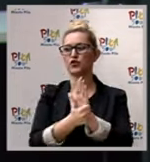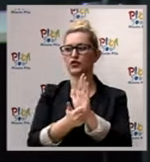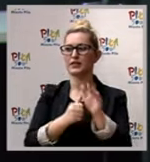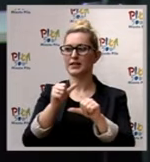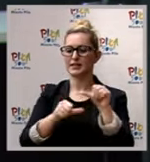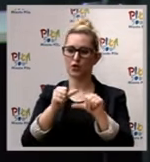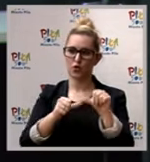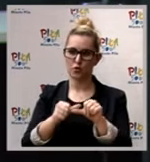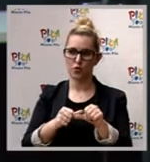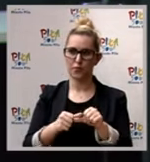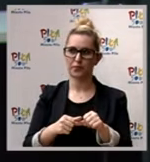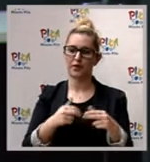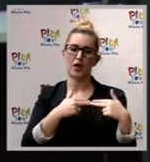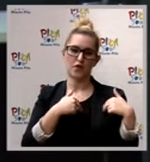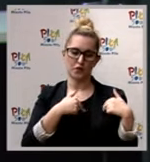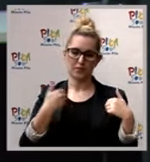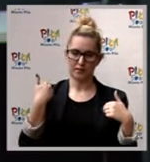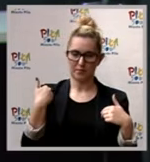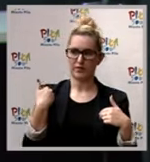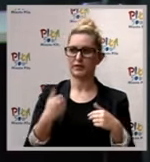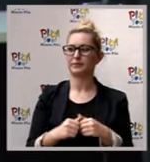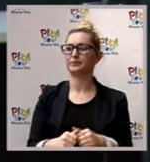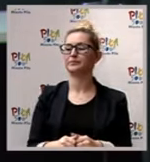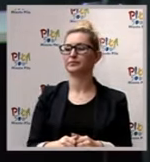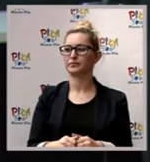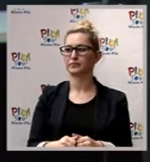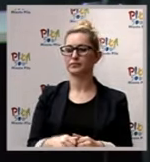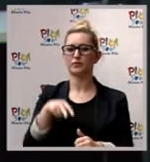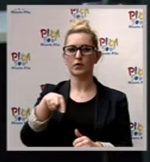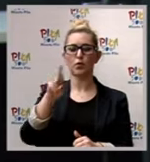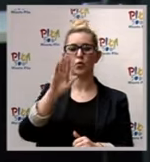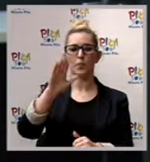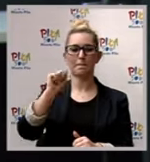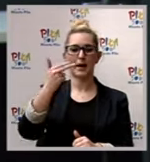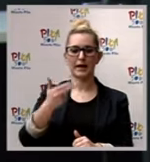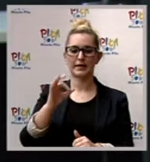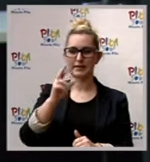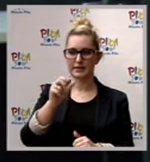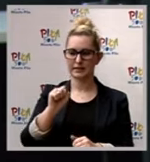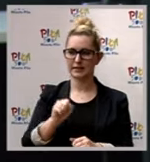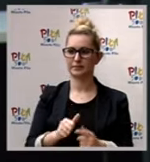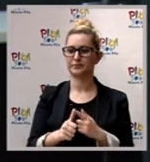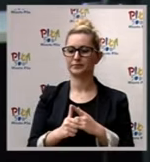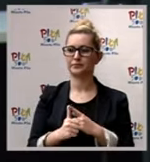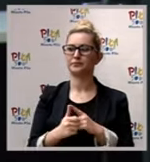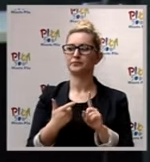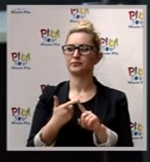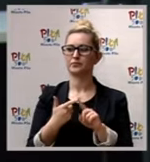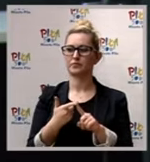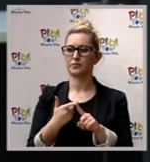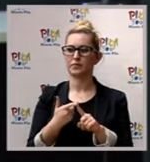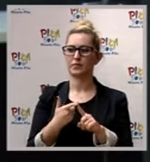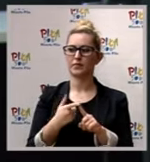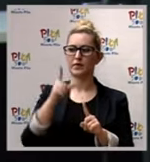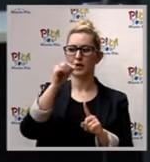w składzie: przewodniczący komisji skrutacyjnej Dorota Urbańska, członek komisji skrutacyjnej